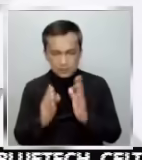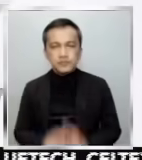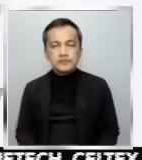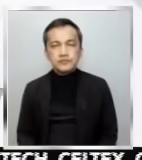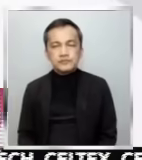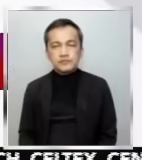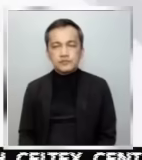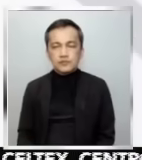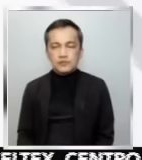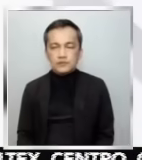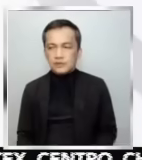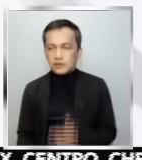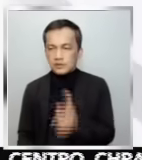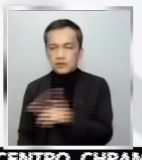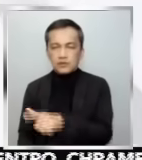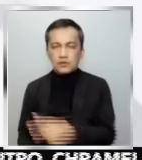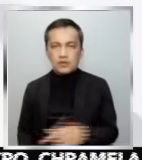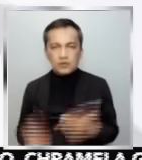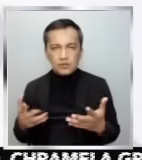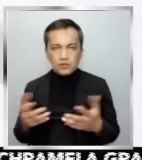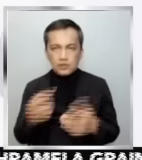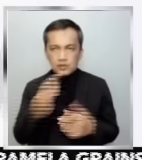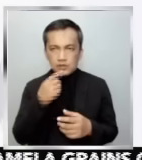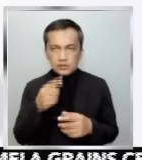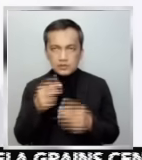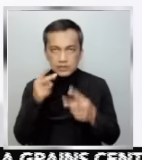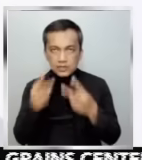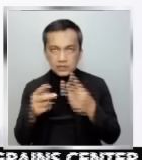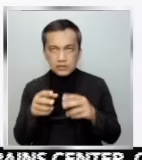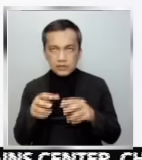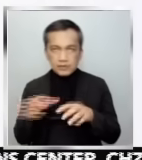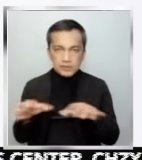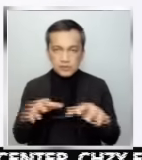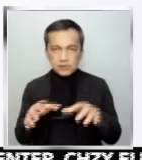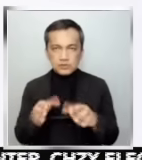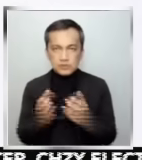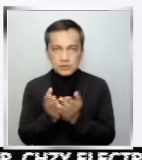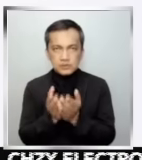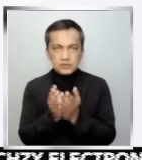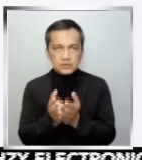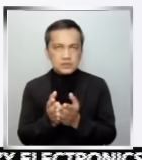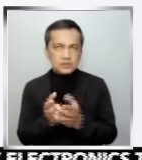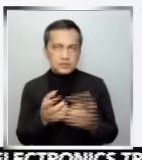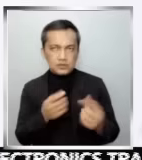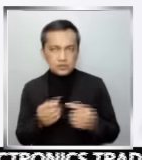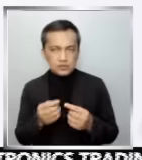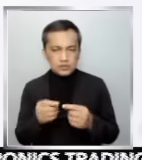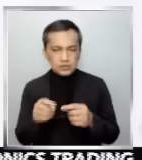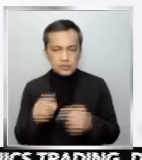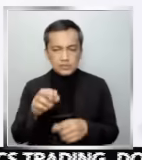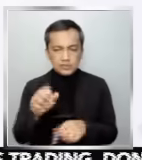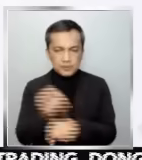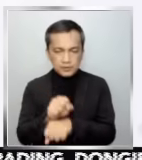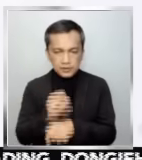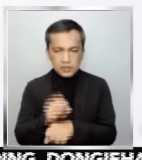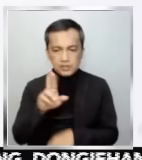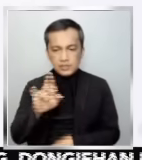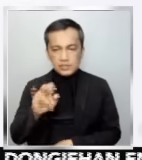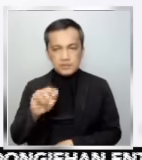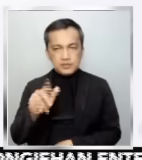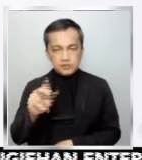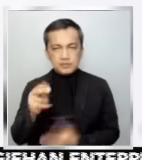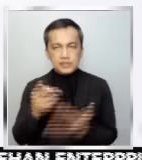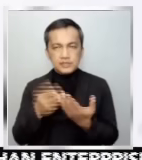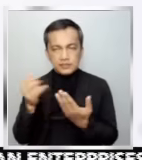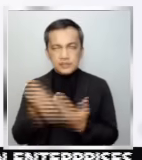tayong makitang movement ng mga vessels na engage sa reclamation projects and also